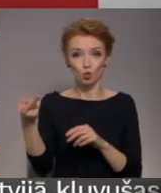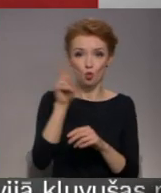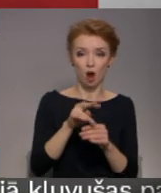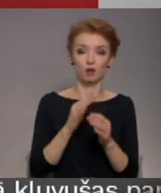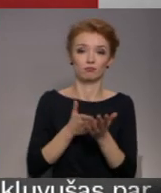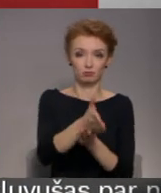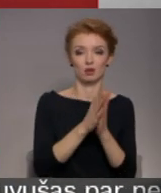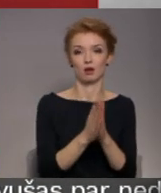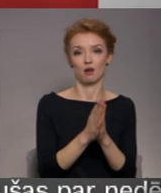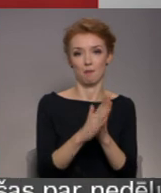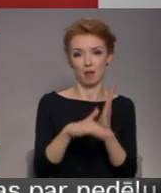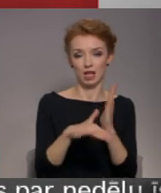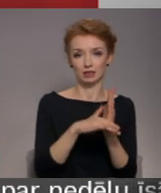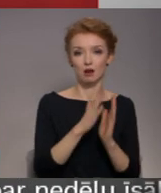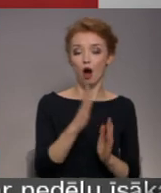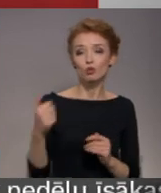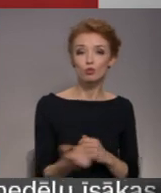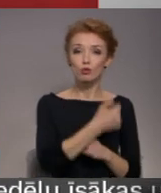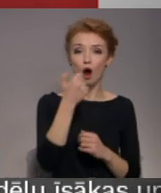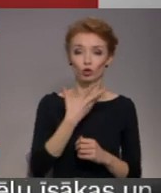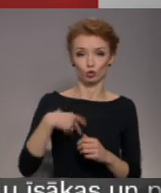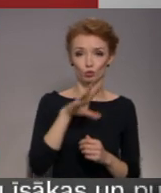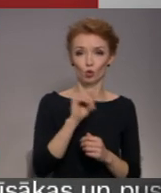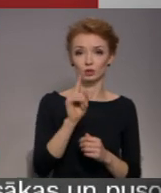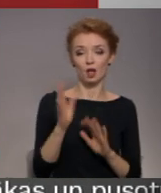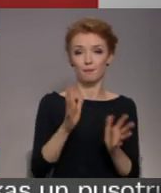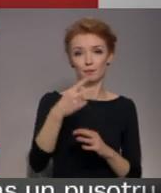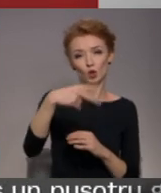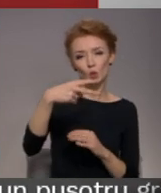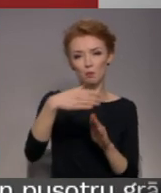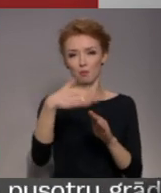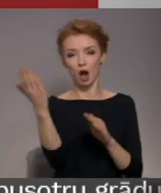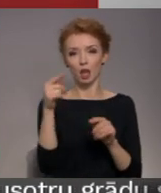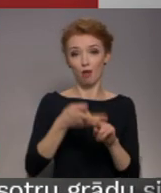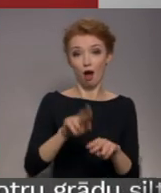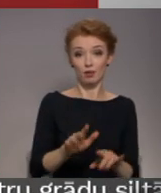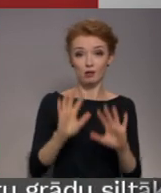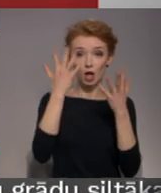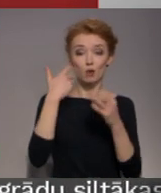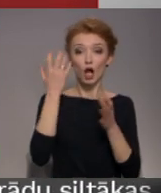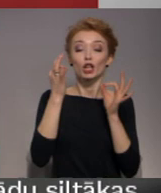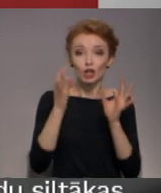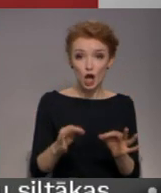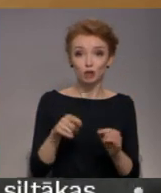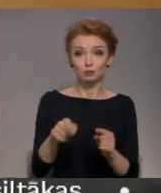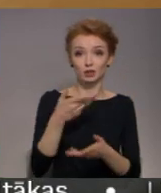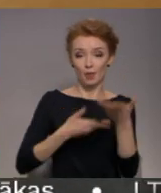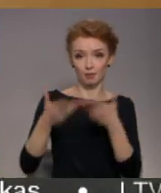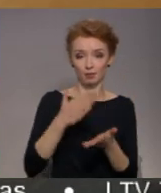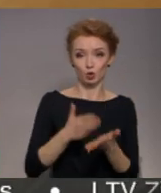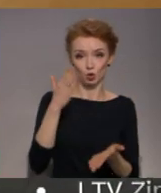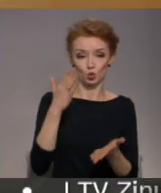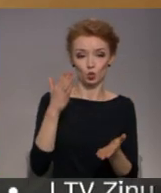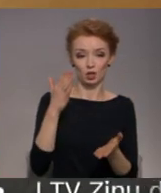šīs palīdzības. Un katru gadu mums ir ap 20, mazliet vairāk šādu gadījumu, ka tiešām šī starpvalstu sadarbība notiek.